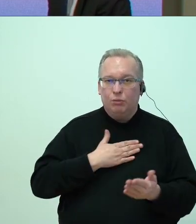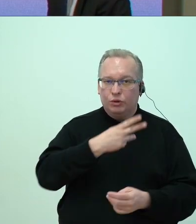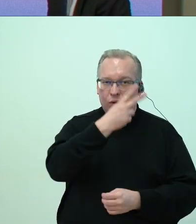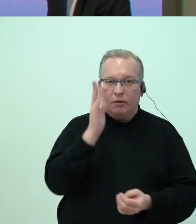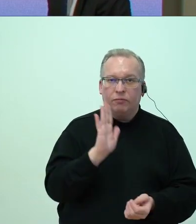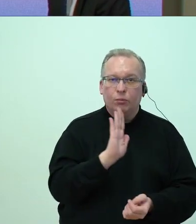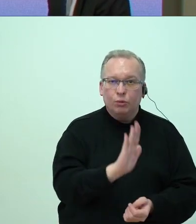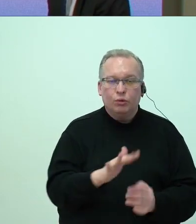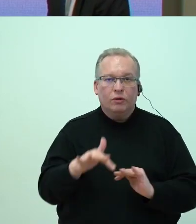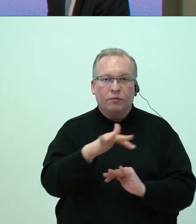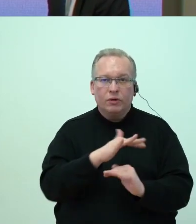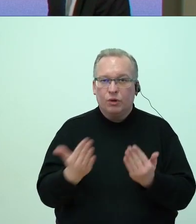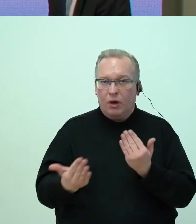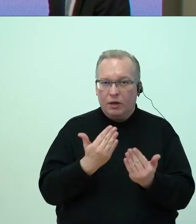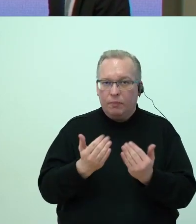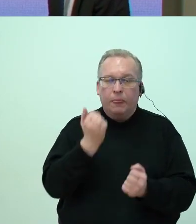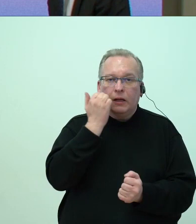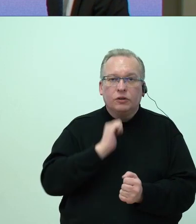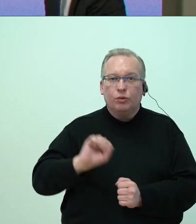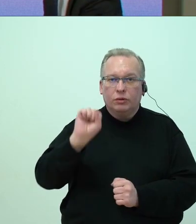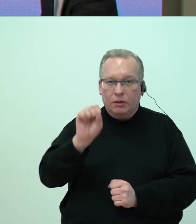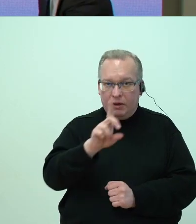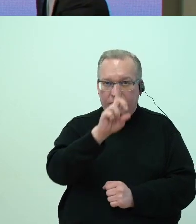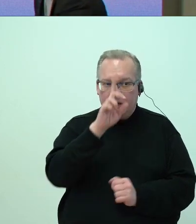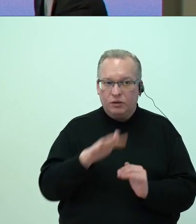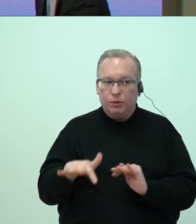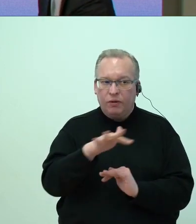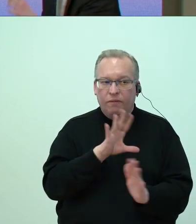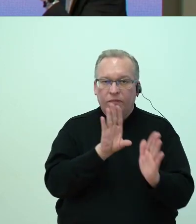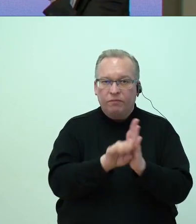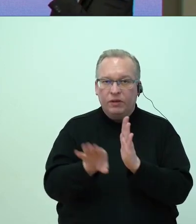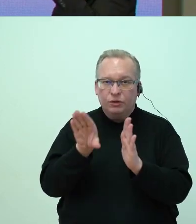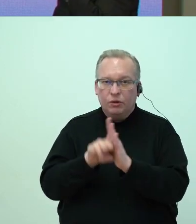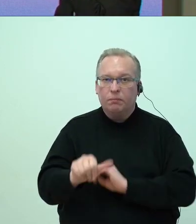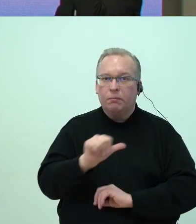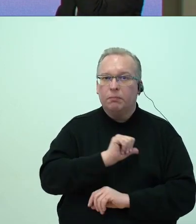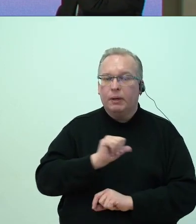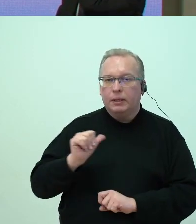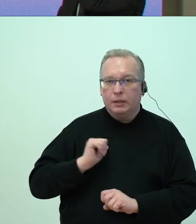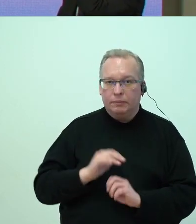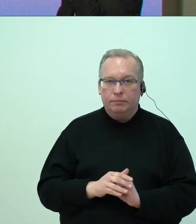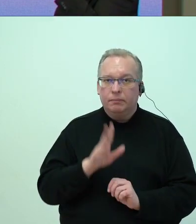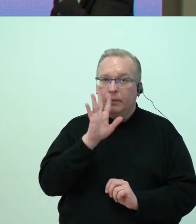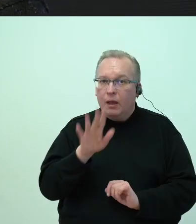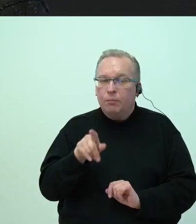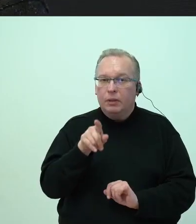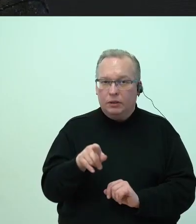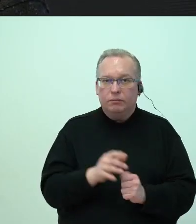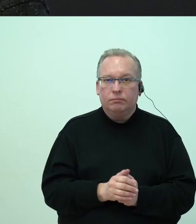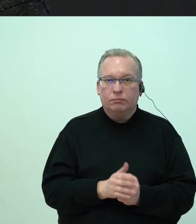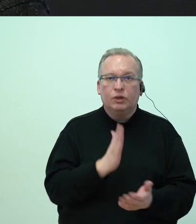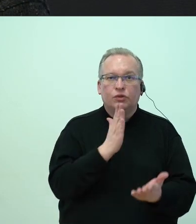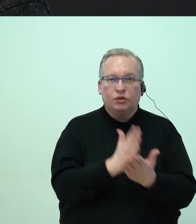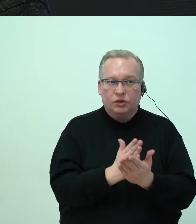Lietuvos visuomenė ar senųjų demokratinių valstybių visuomenėse. Ir pati ta neapykantos